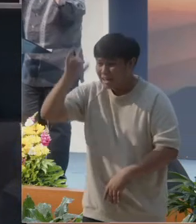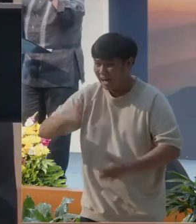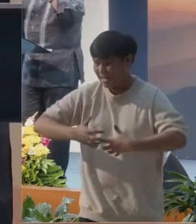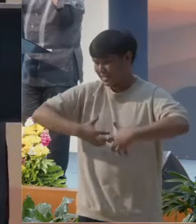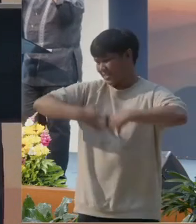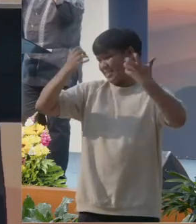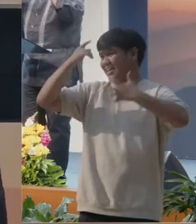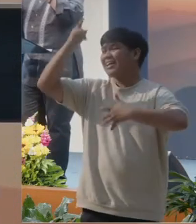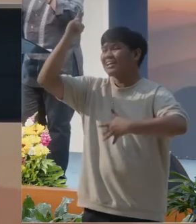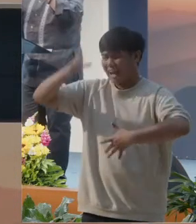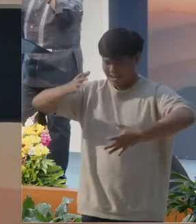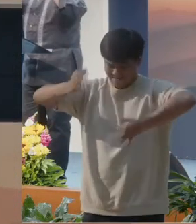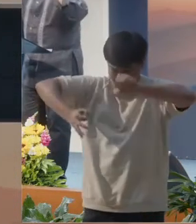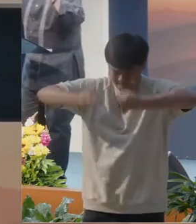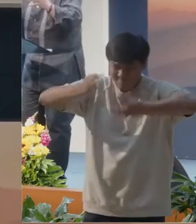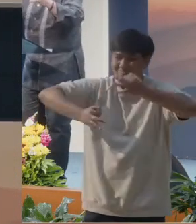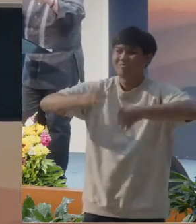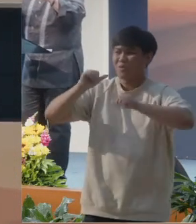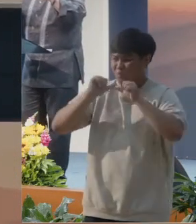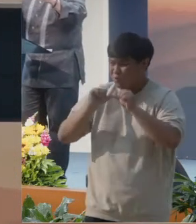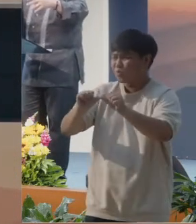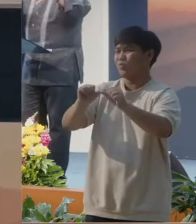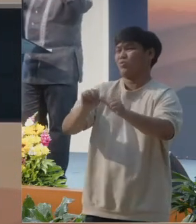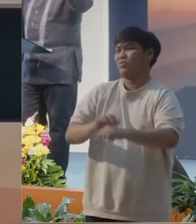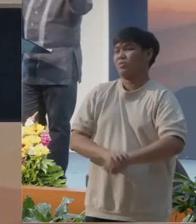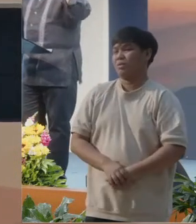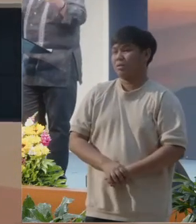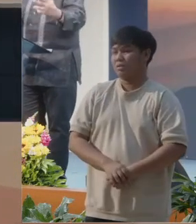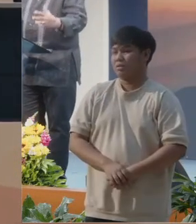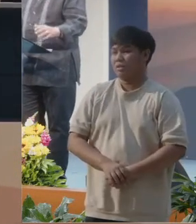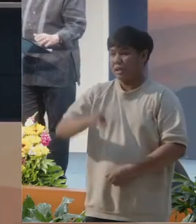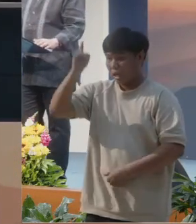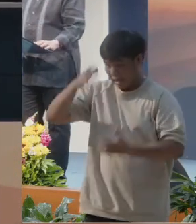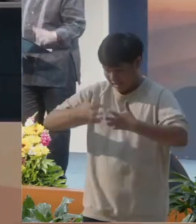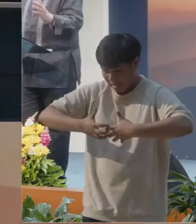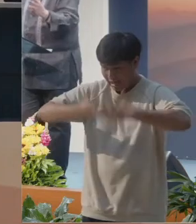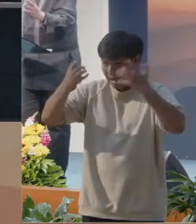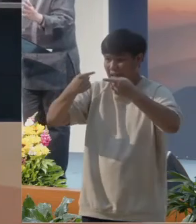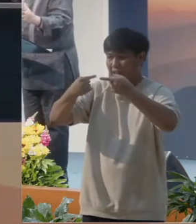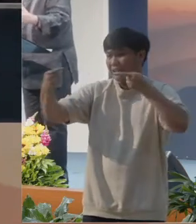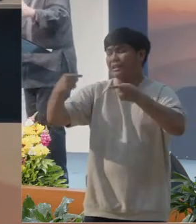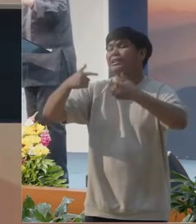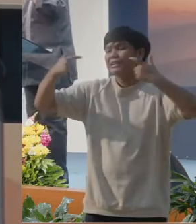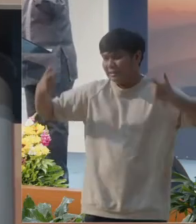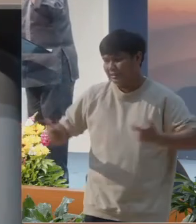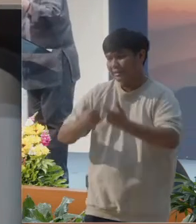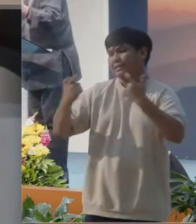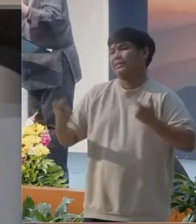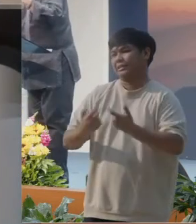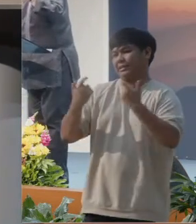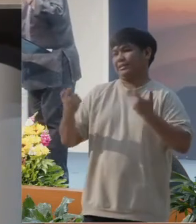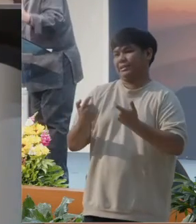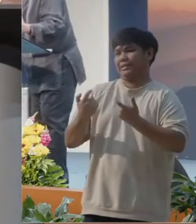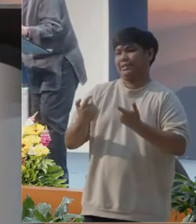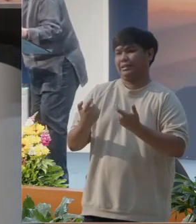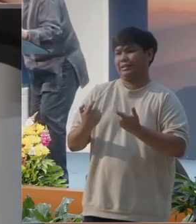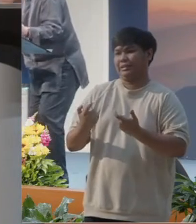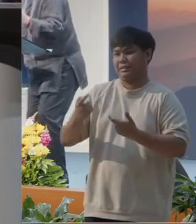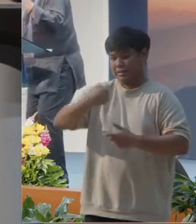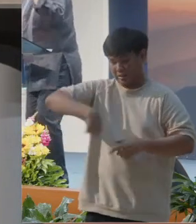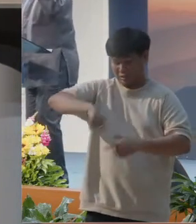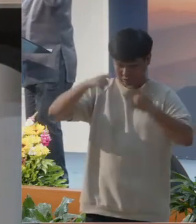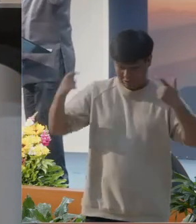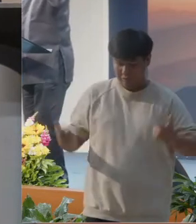Ang puot ng Diyos. Saan po siya napupuot? Sa kasalanan. Lalong-lalo na kasalanan na ginawa